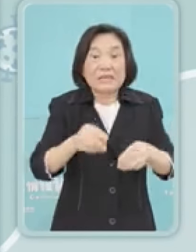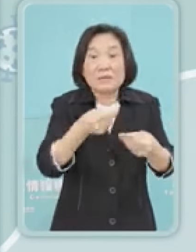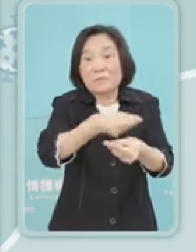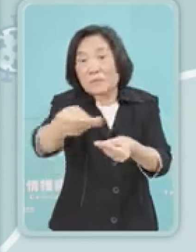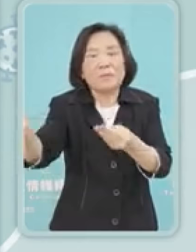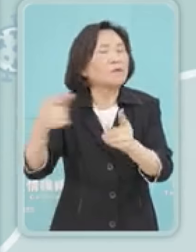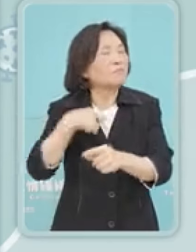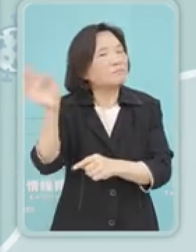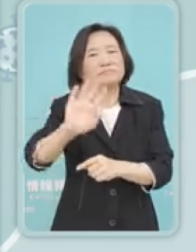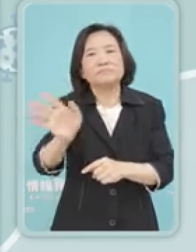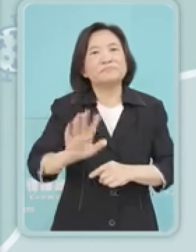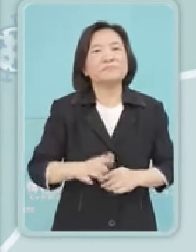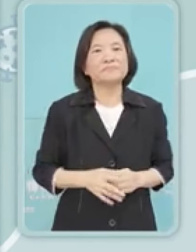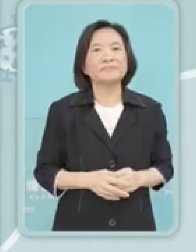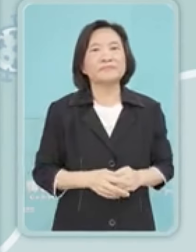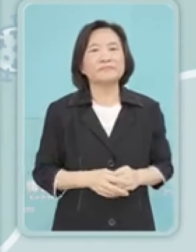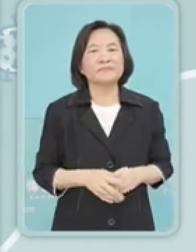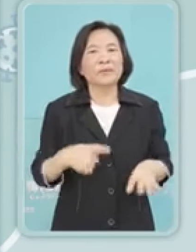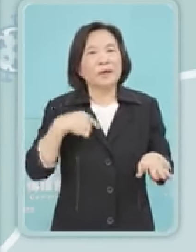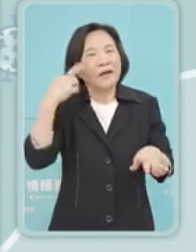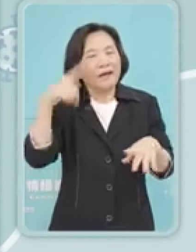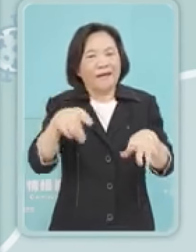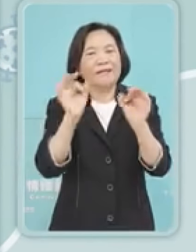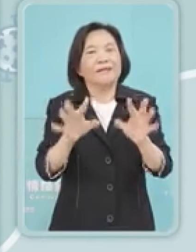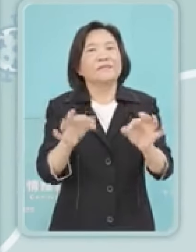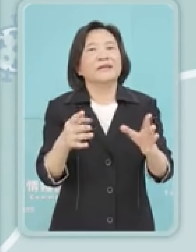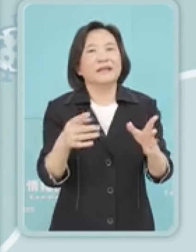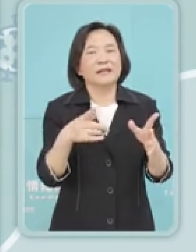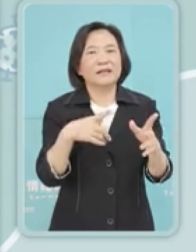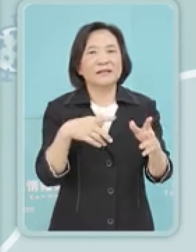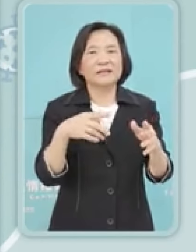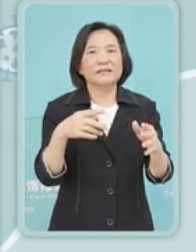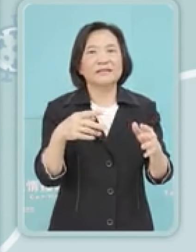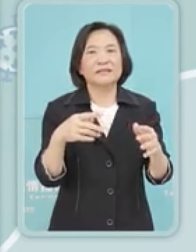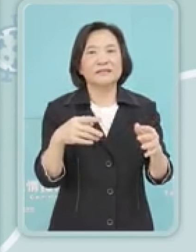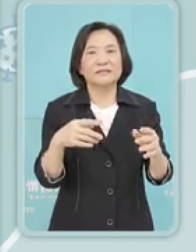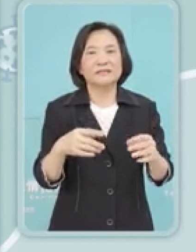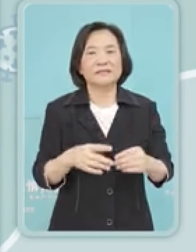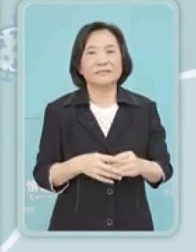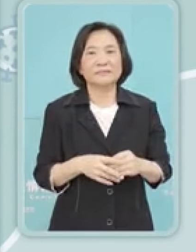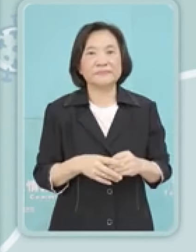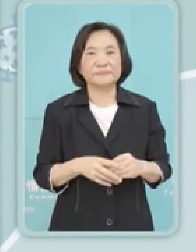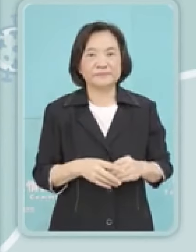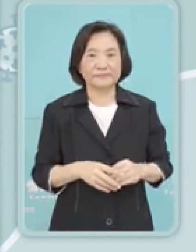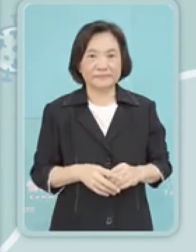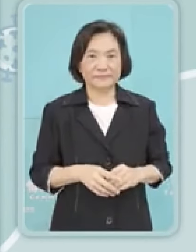有其他的。我觉得哈，也不用